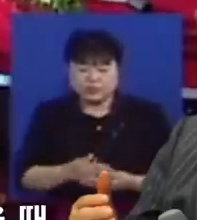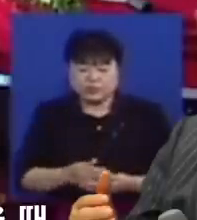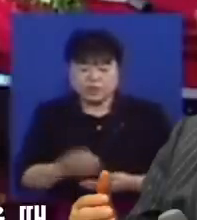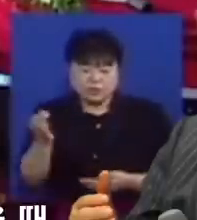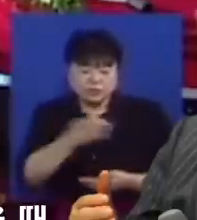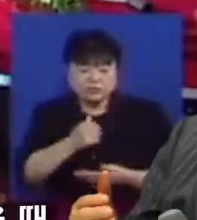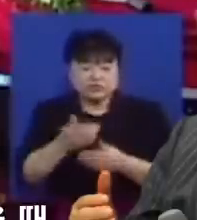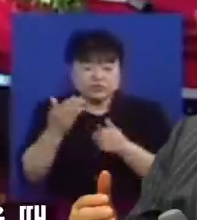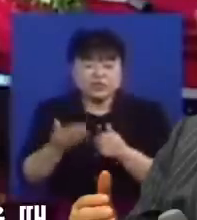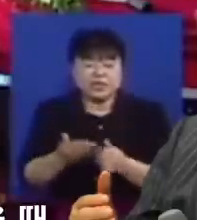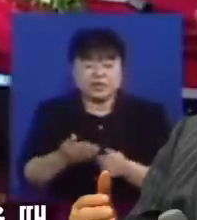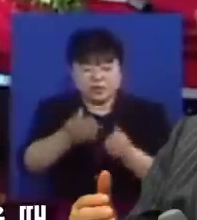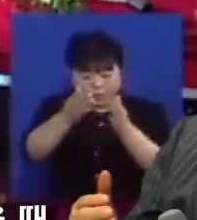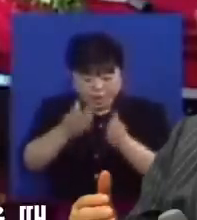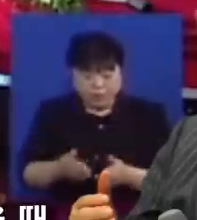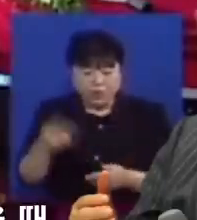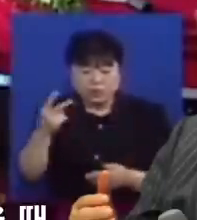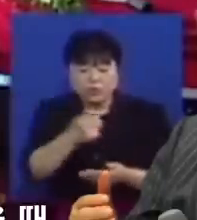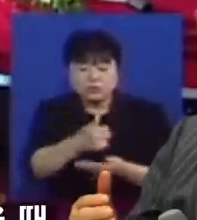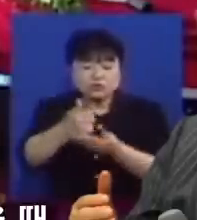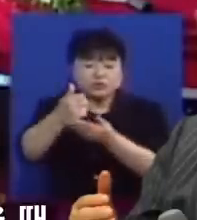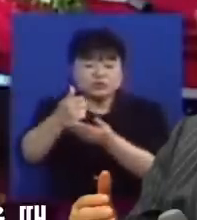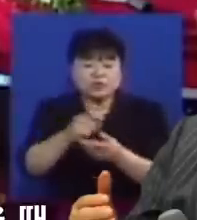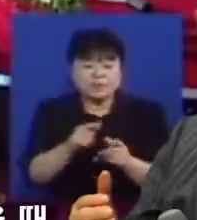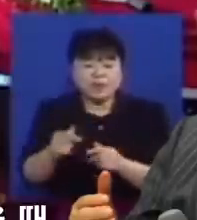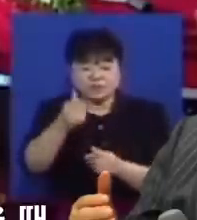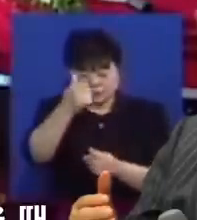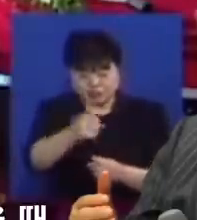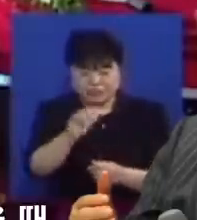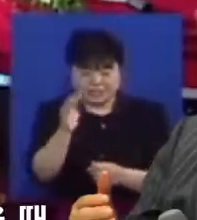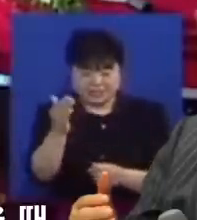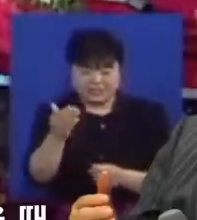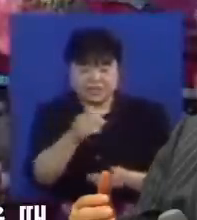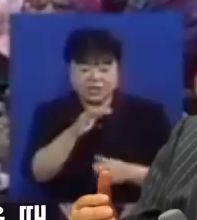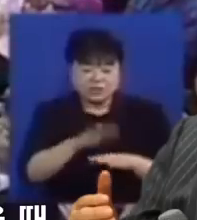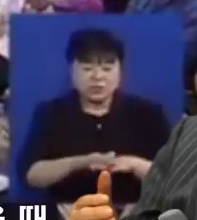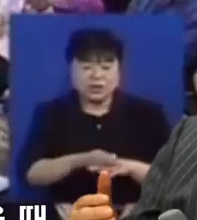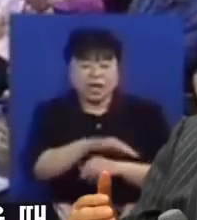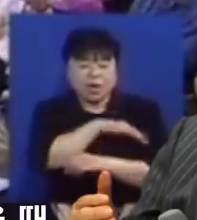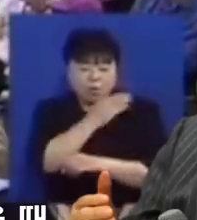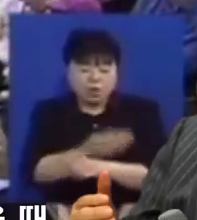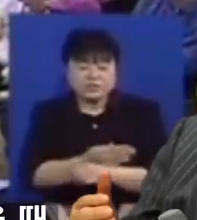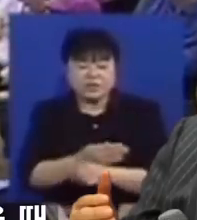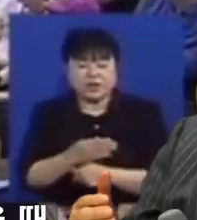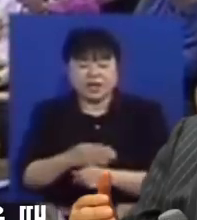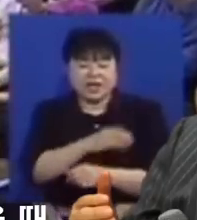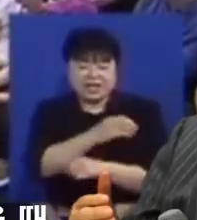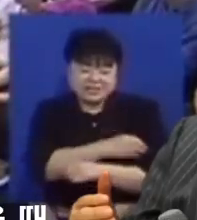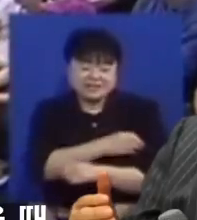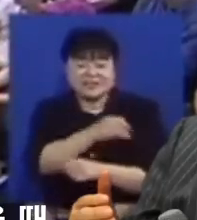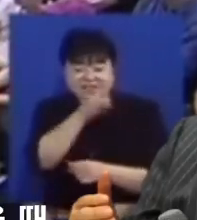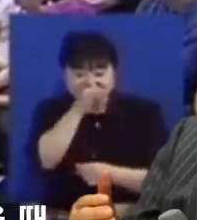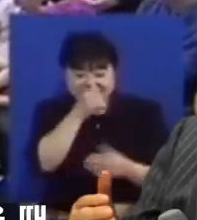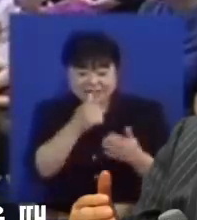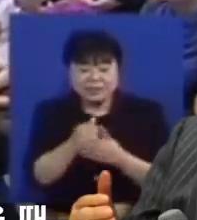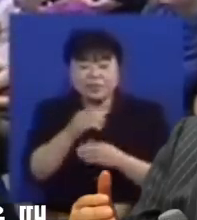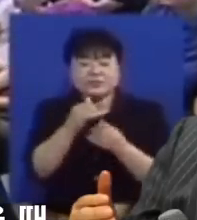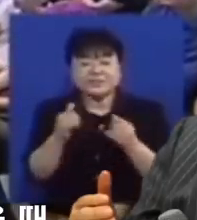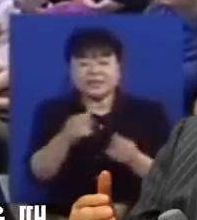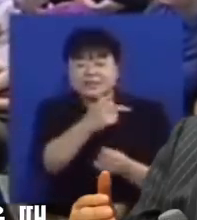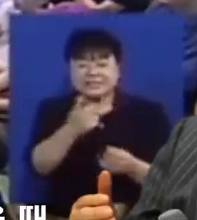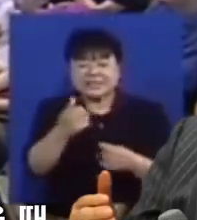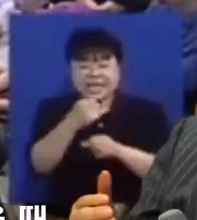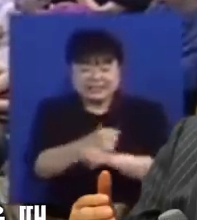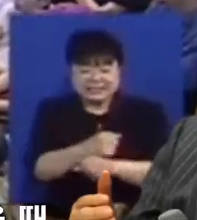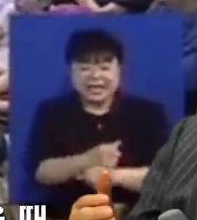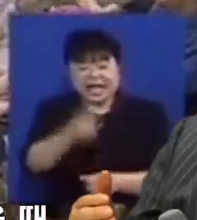주께로 말미암고 또 주는 만물의 주재가 되사 손에 권세와 능력이 있사오니 모든 사람을